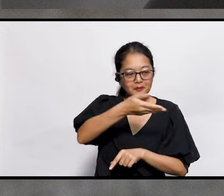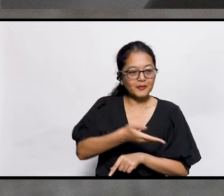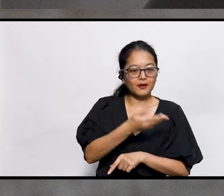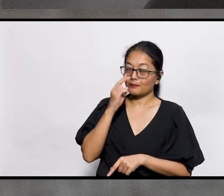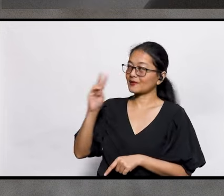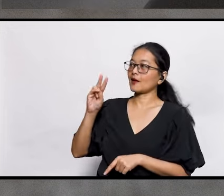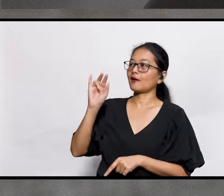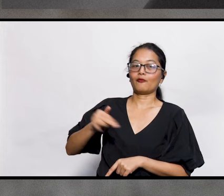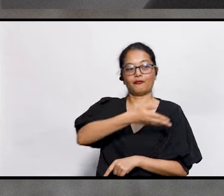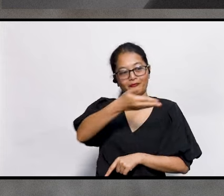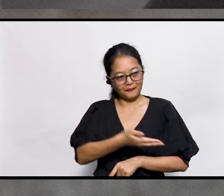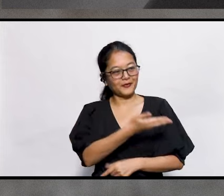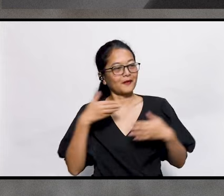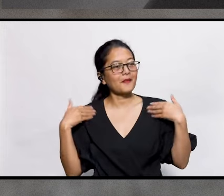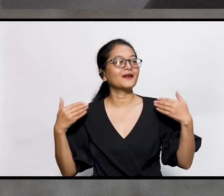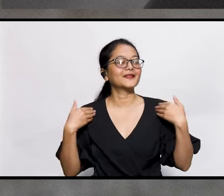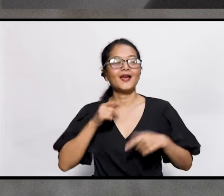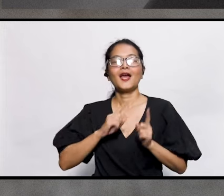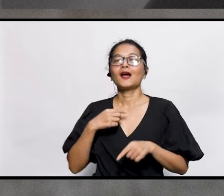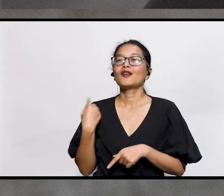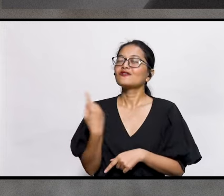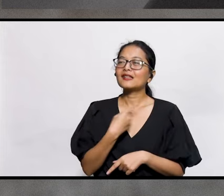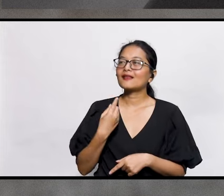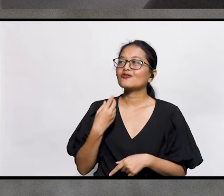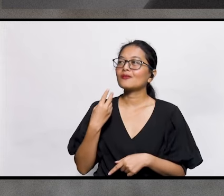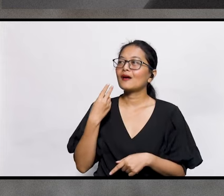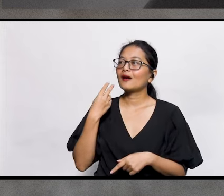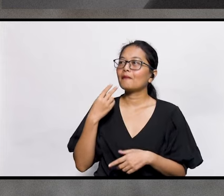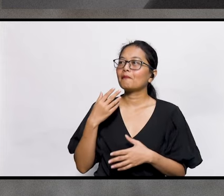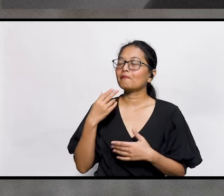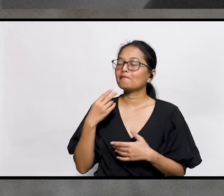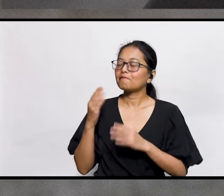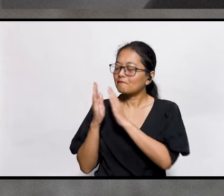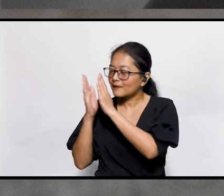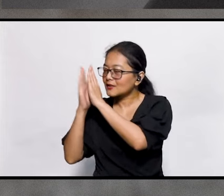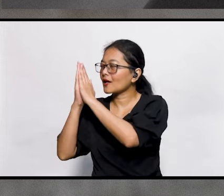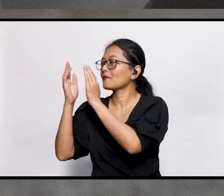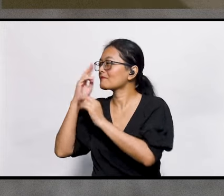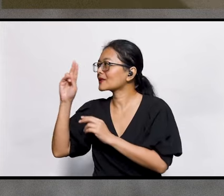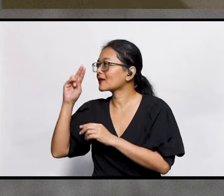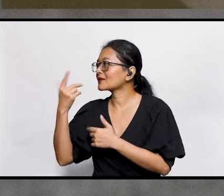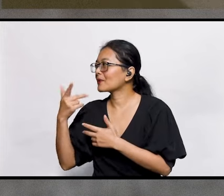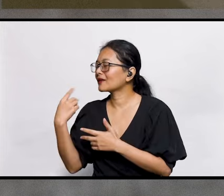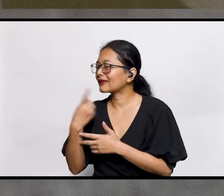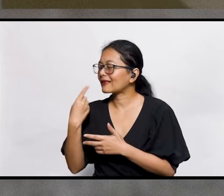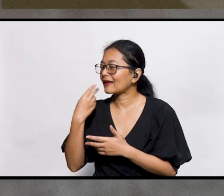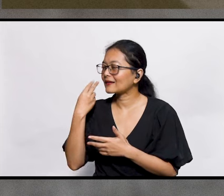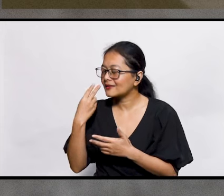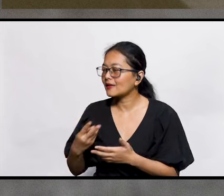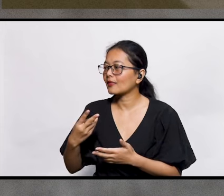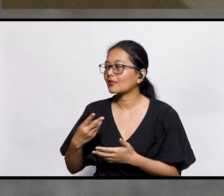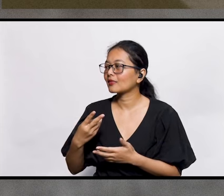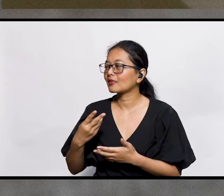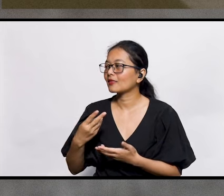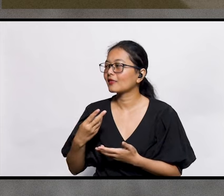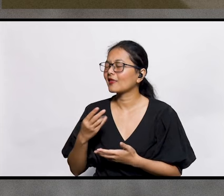we only believe what we see we will miss so many blessing kalau bisa liat gua ngertilah anda akan